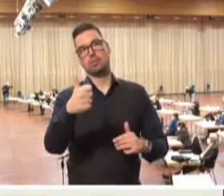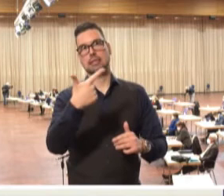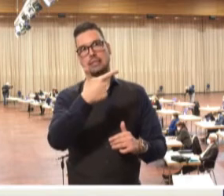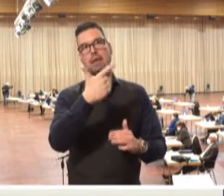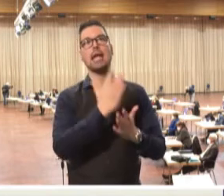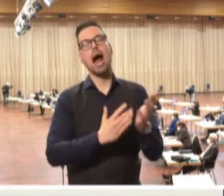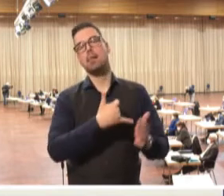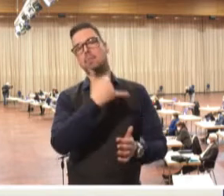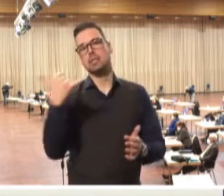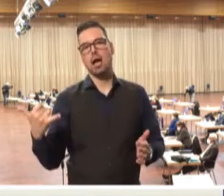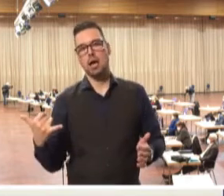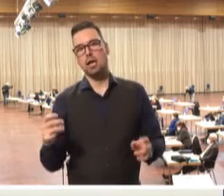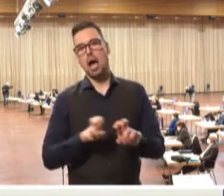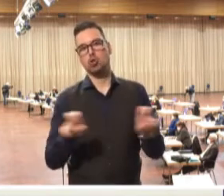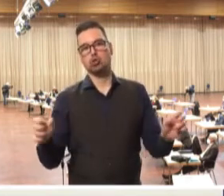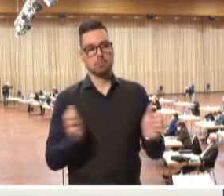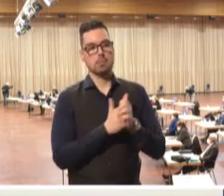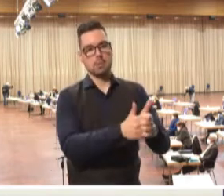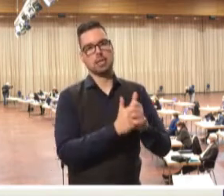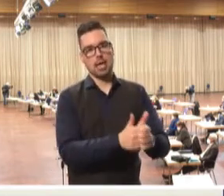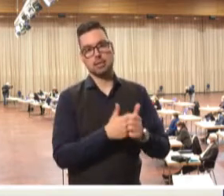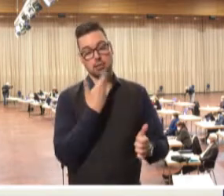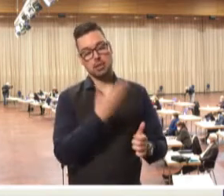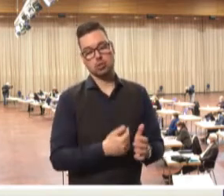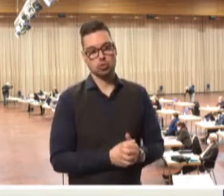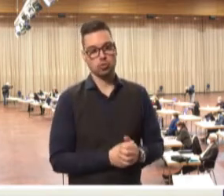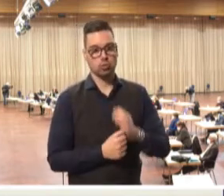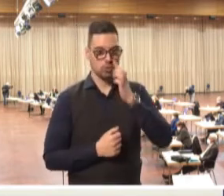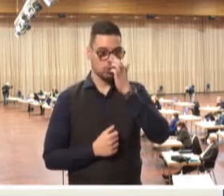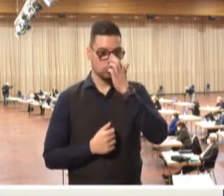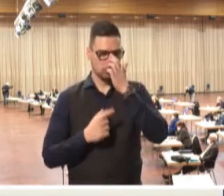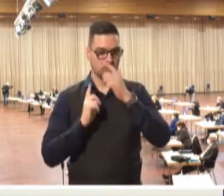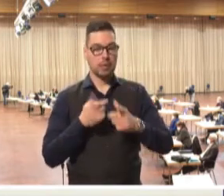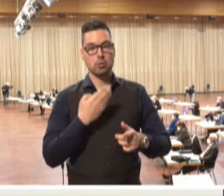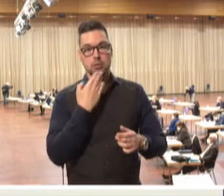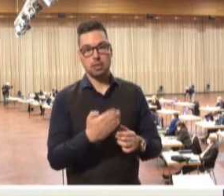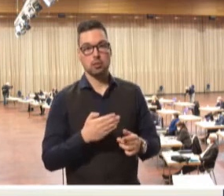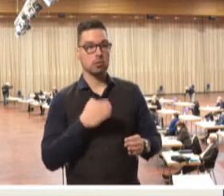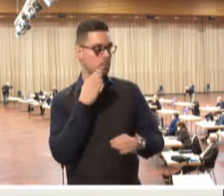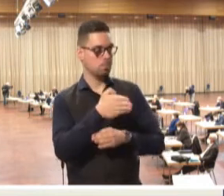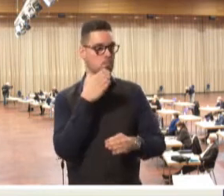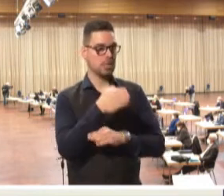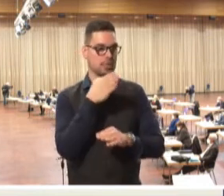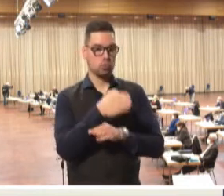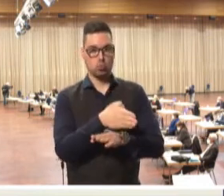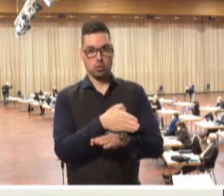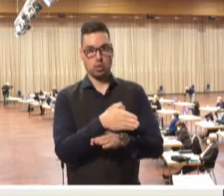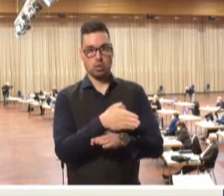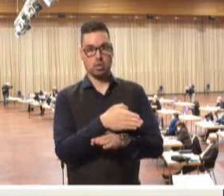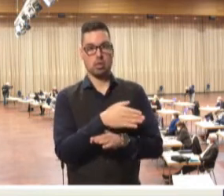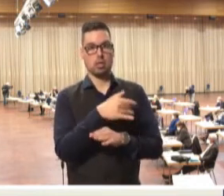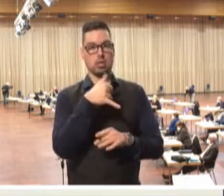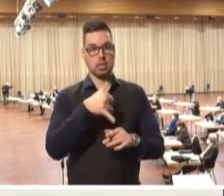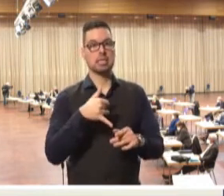zweieinhalb Jahre die Arbeit des Ausschusses mit begleitet haben. Und auch ganz besonders danke ich den Besucher und Besucherinnen, die gerade aus